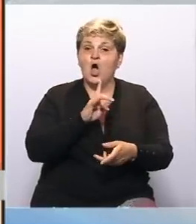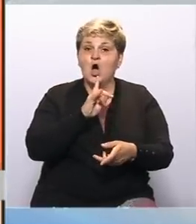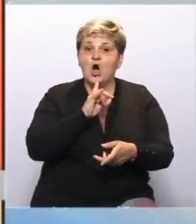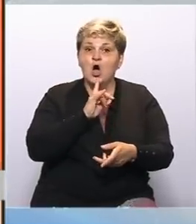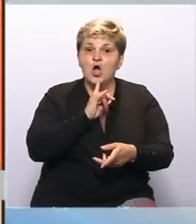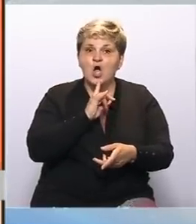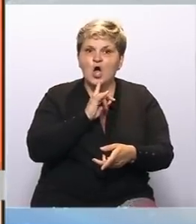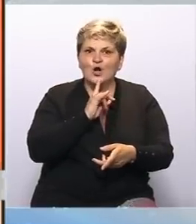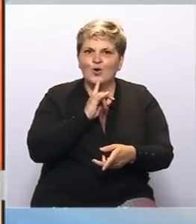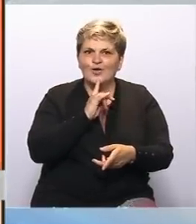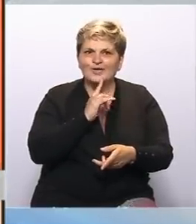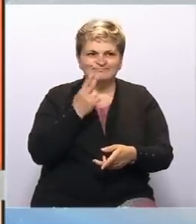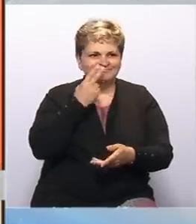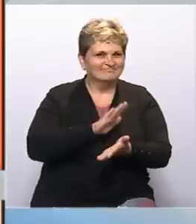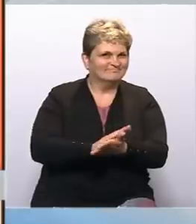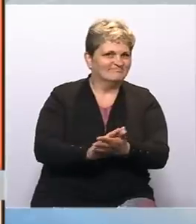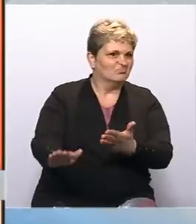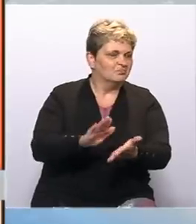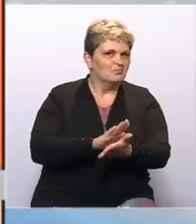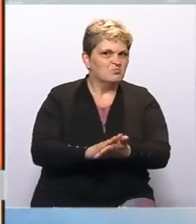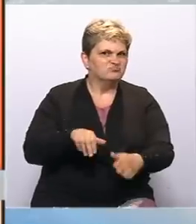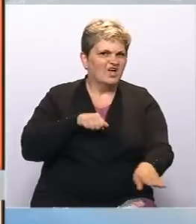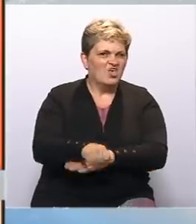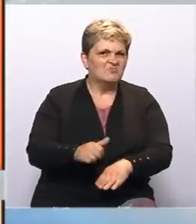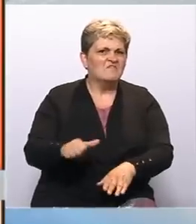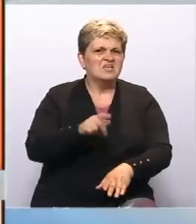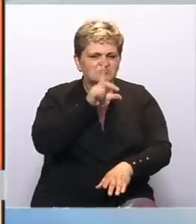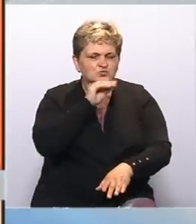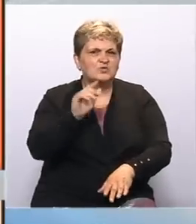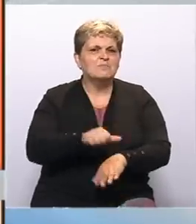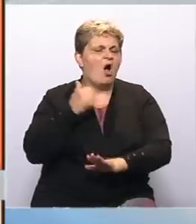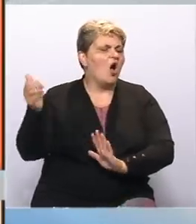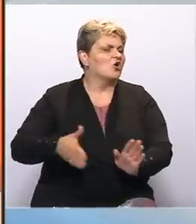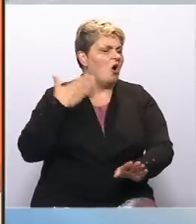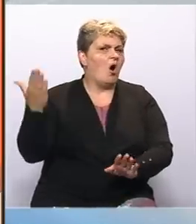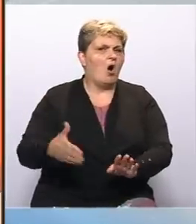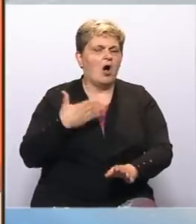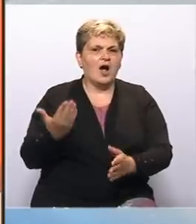njeguje nasilje, koje ga normalizuje godinama i da su